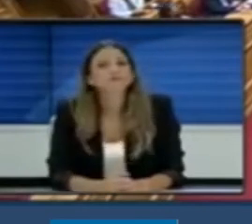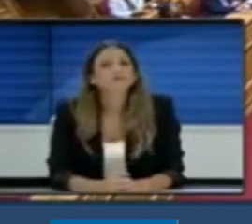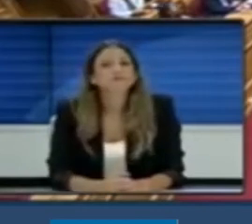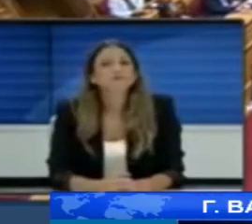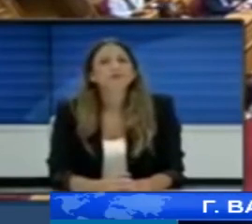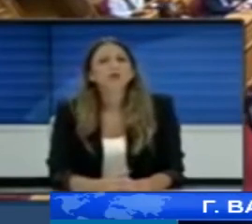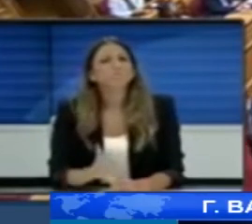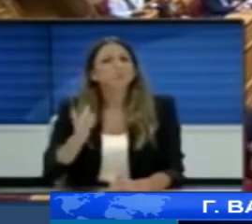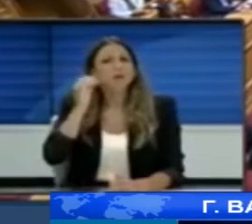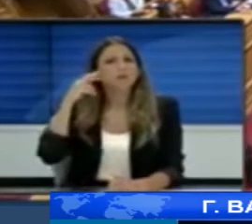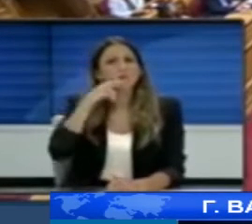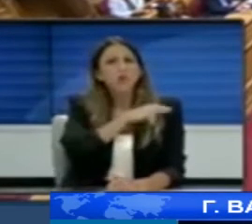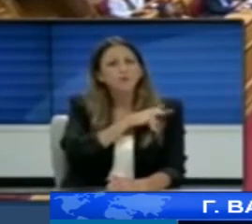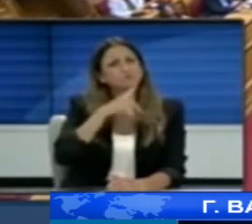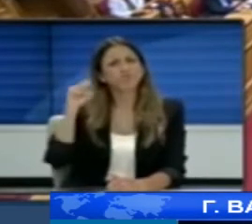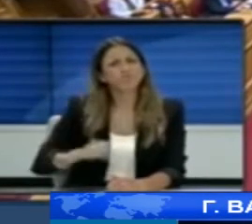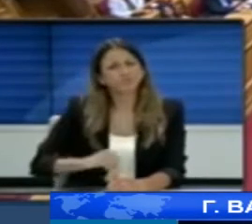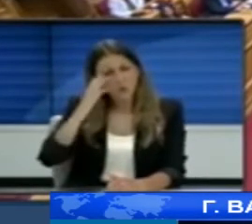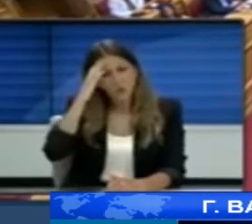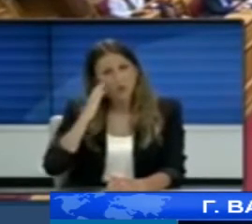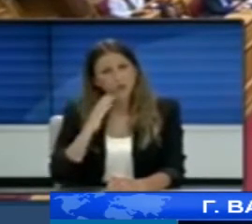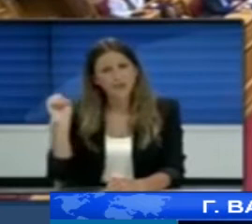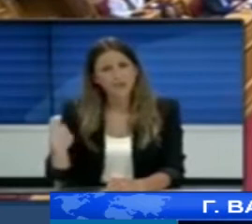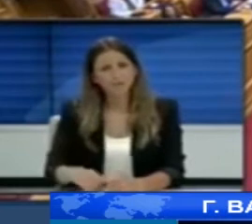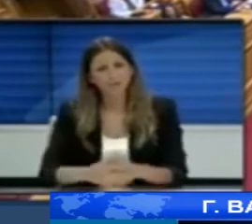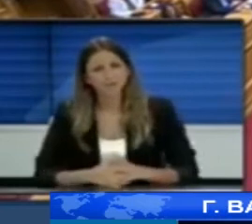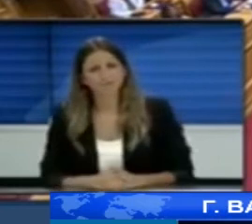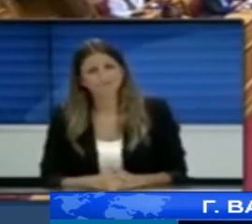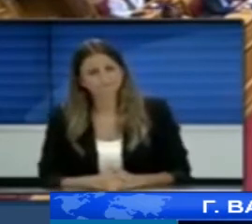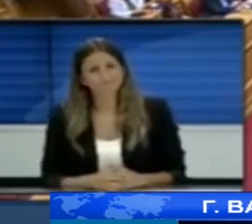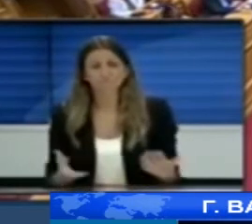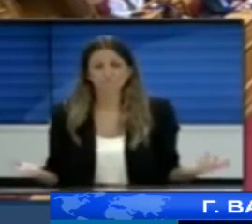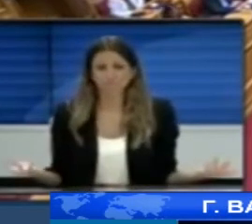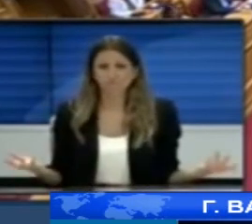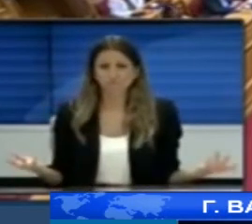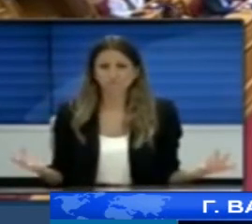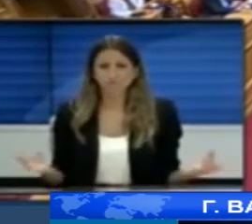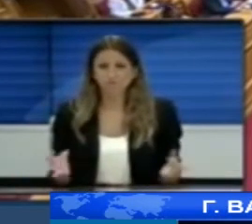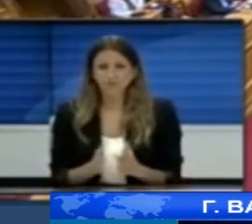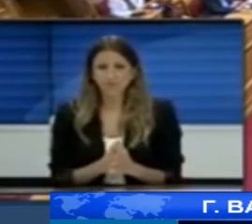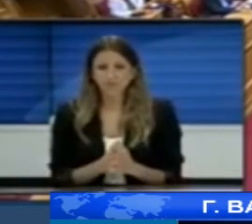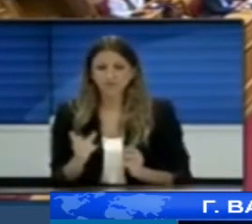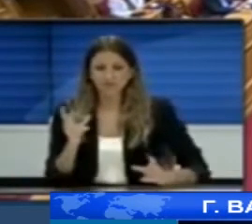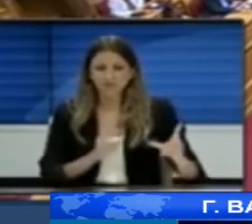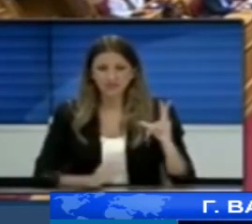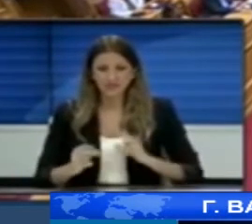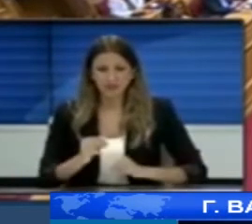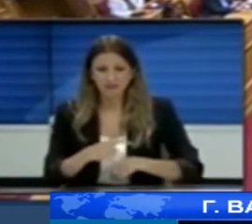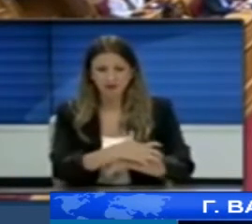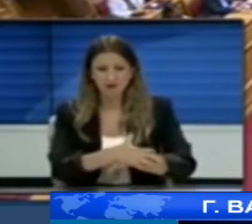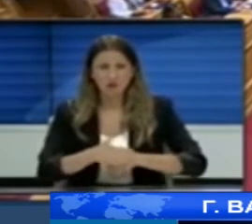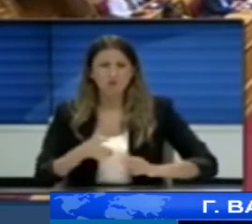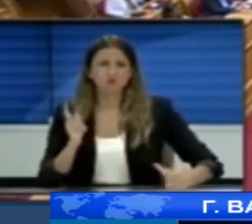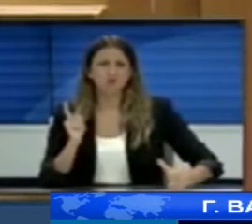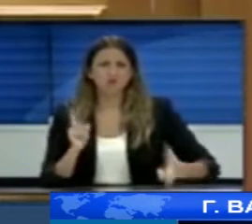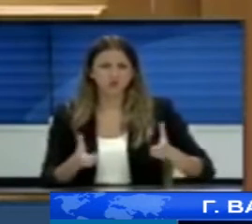πείσατε. Πίστηκα ότι μπροστά στην κοινωνική εξαθλίωση προσχωρήσατε κι εσείς σε μια σχολή σκέψης